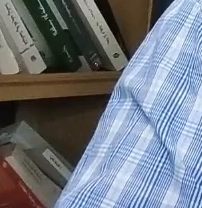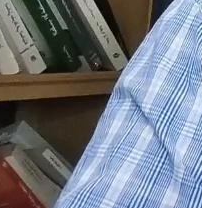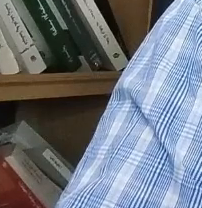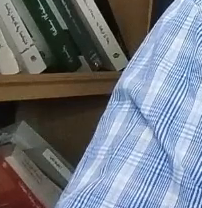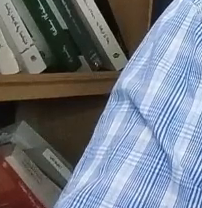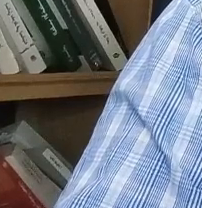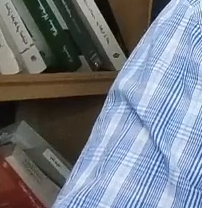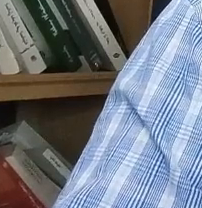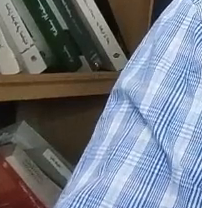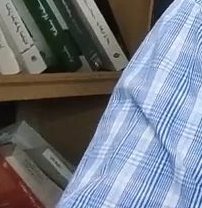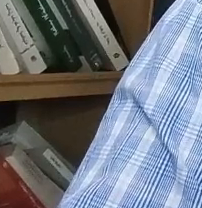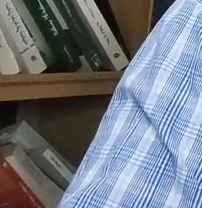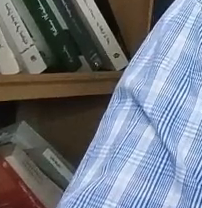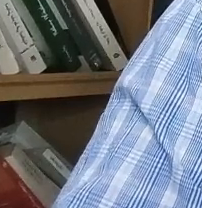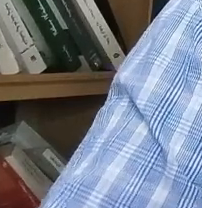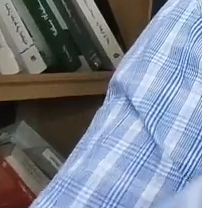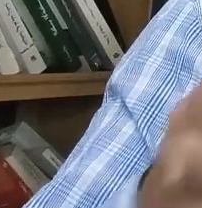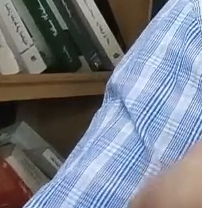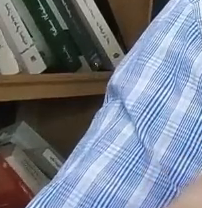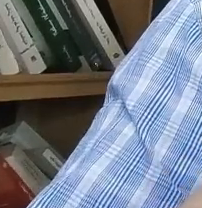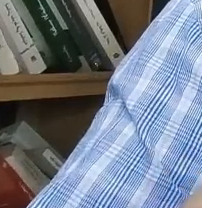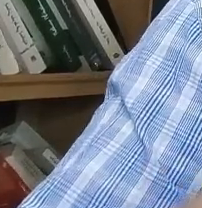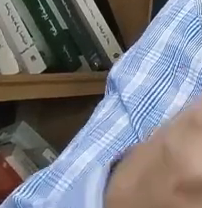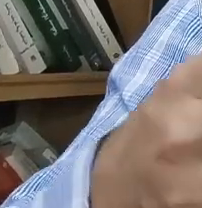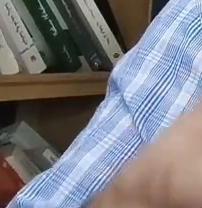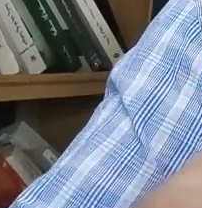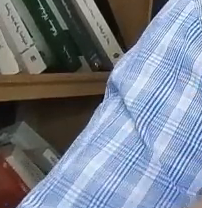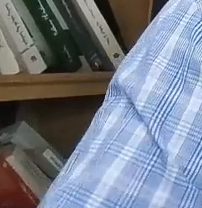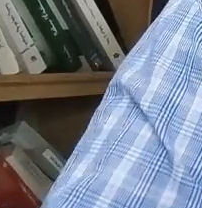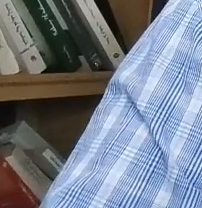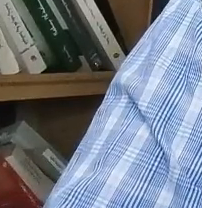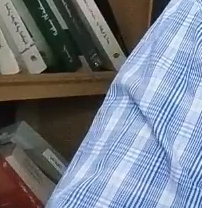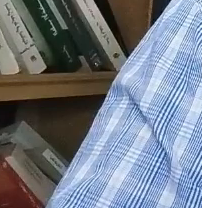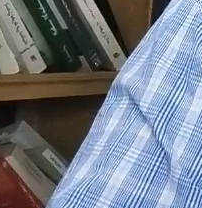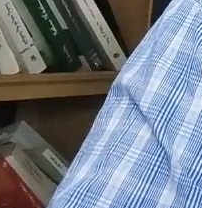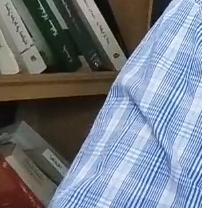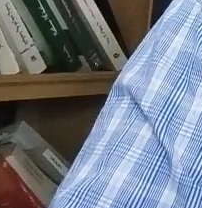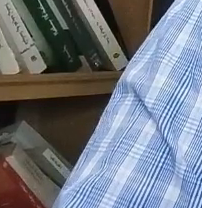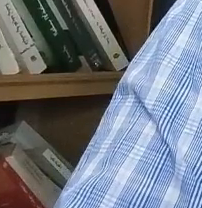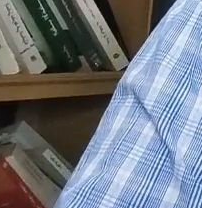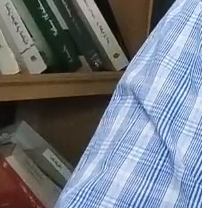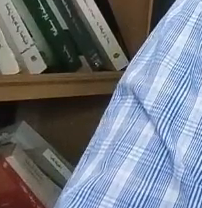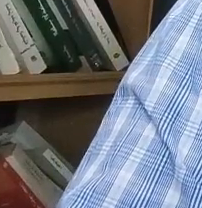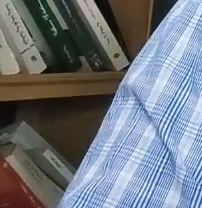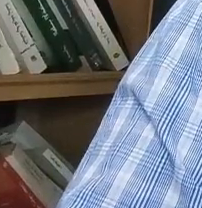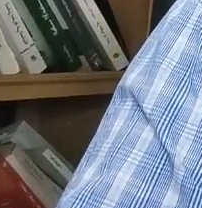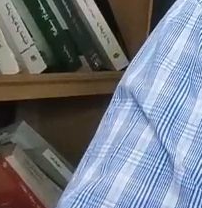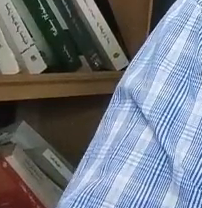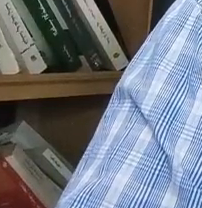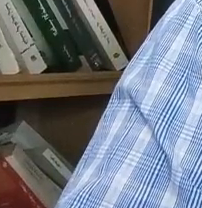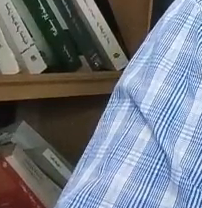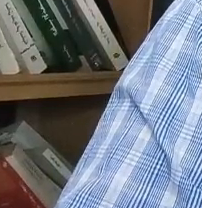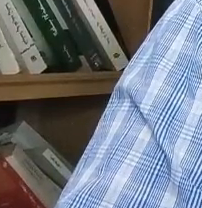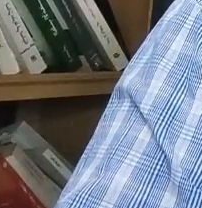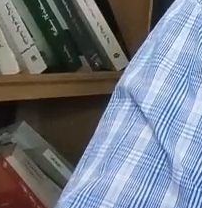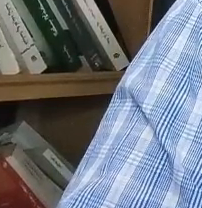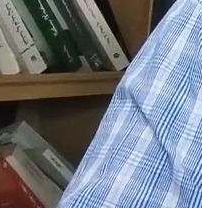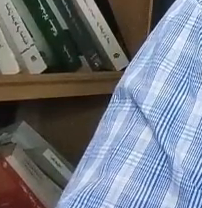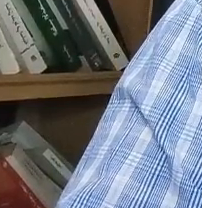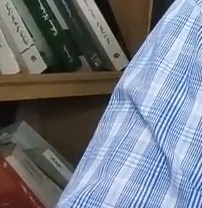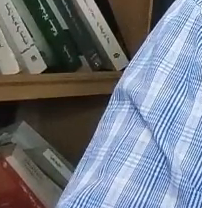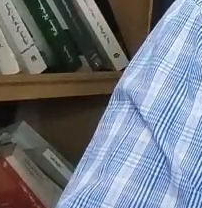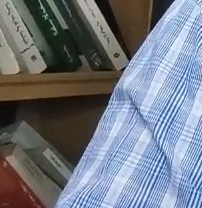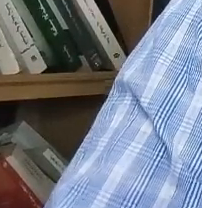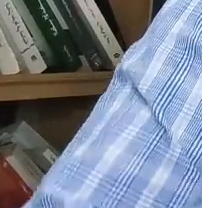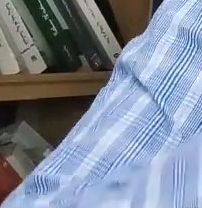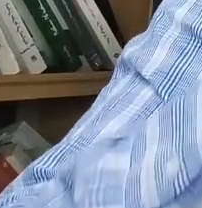في التعبير عما يؤمن به في إطار من الاحترام لثوابت تحدد قواعد العيش